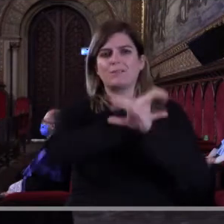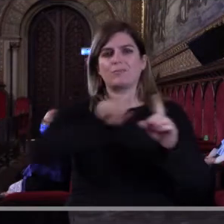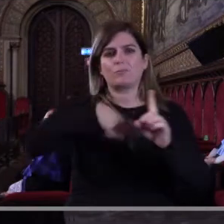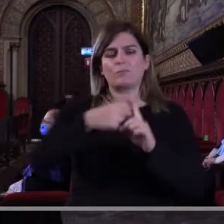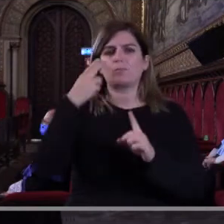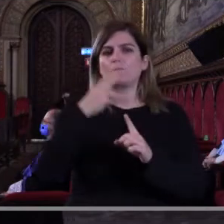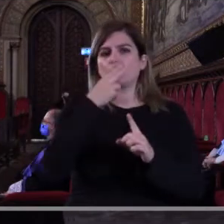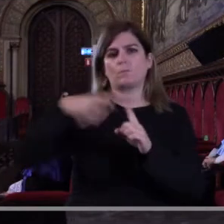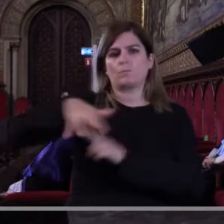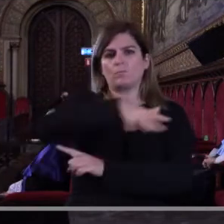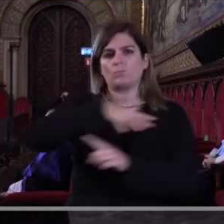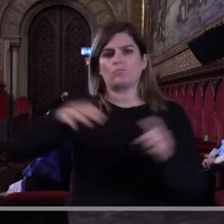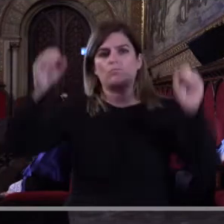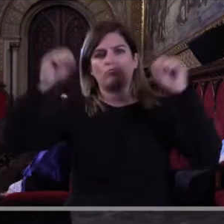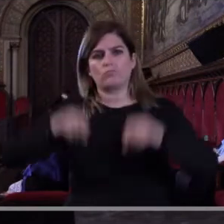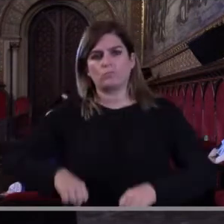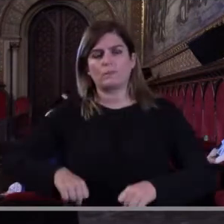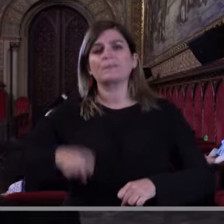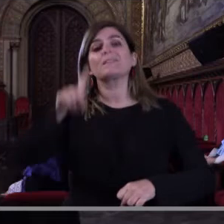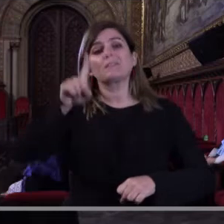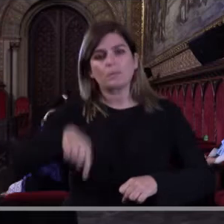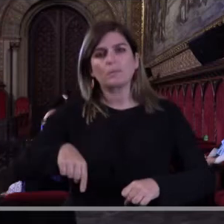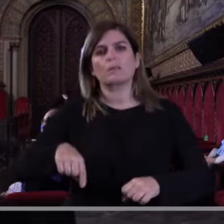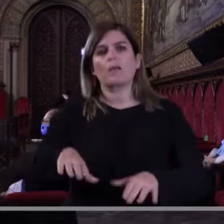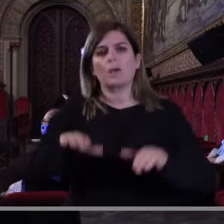amb l'entorn, també en temps de pandèmia.